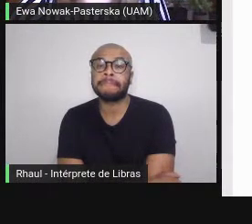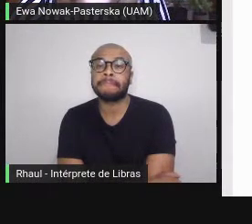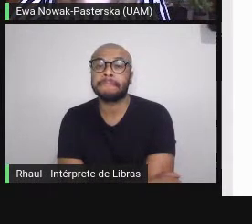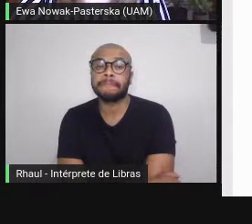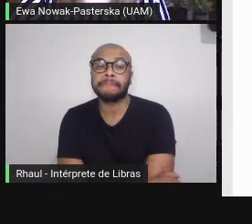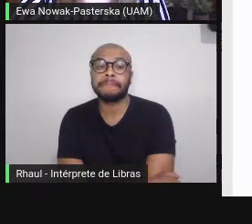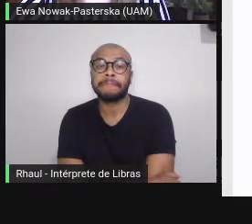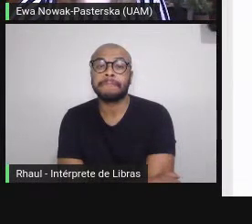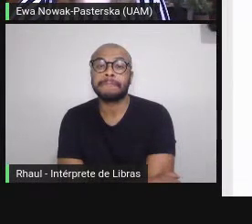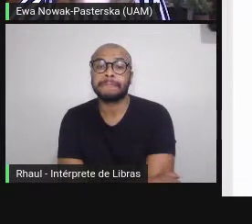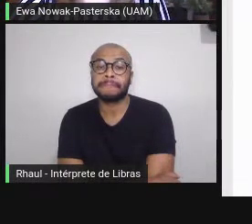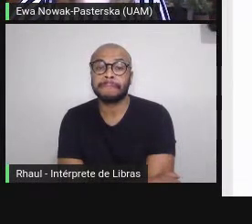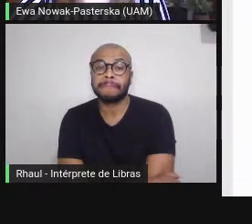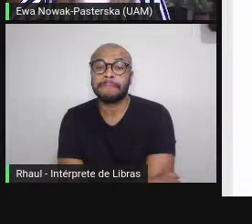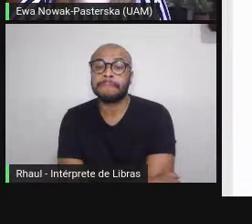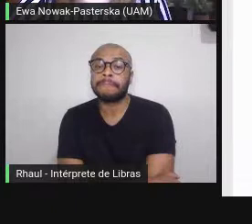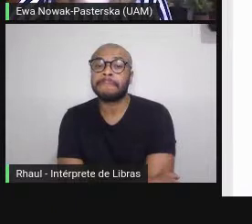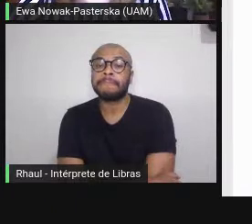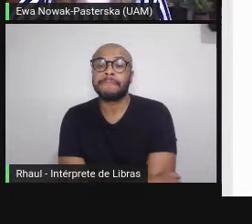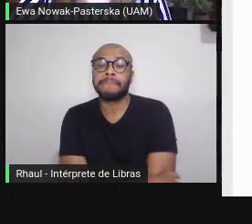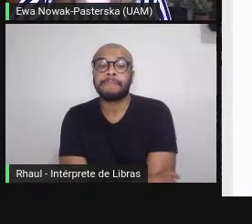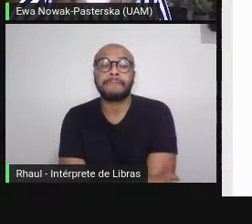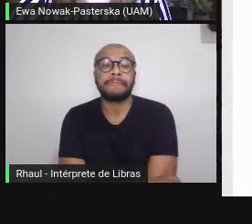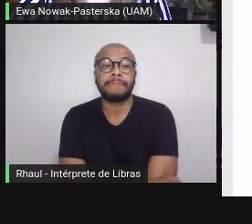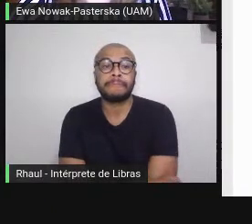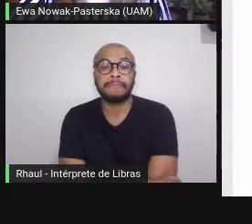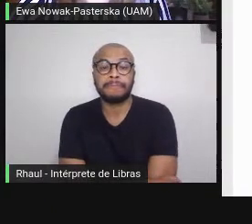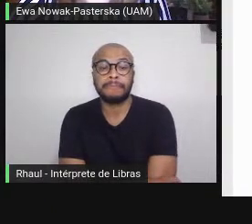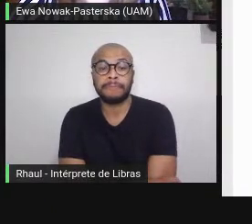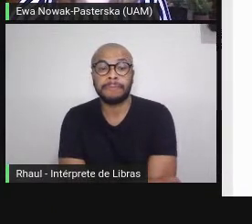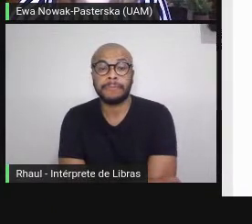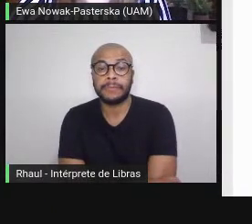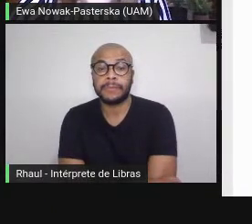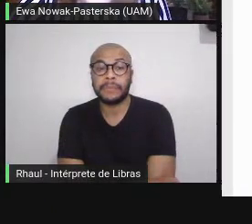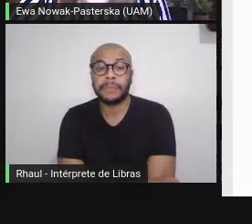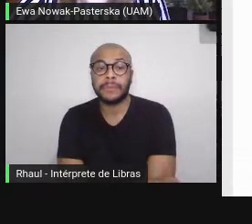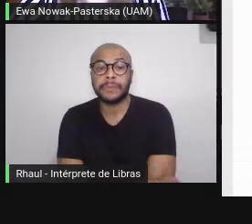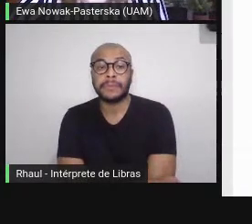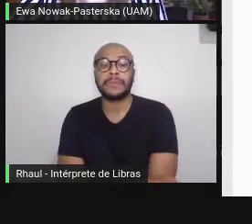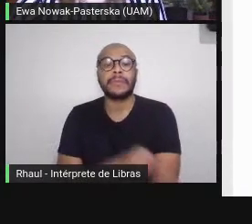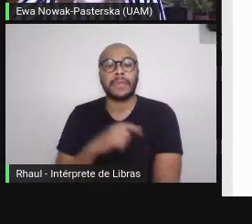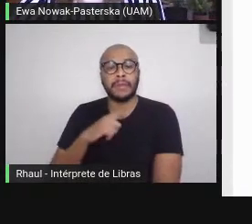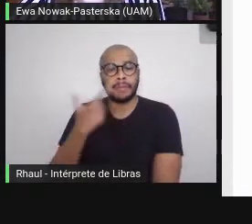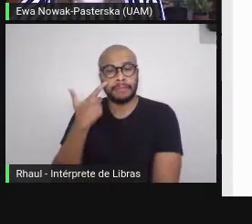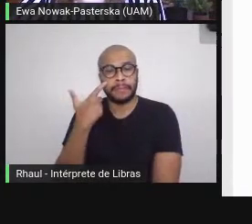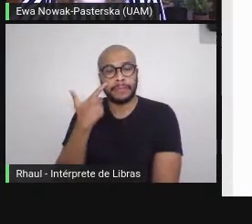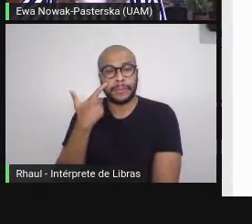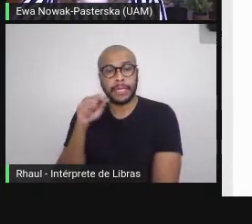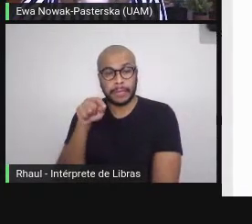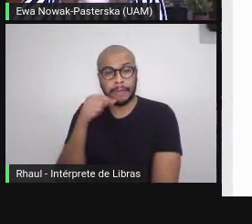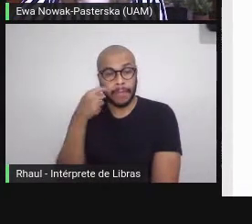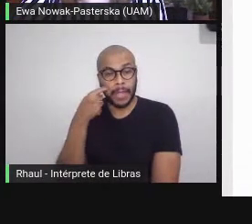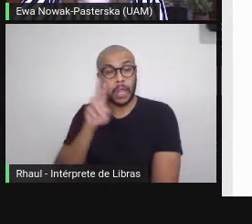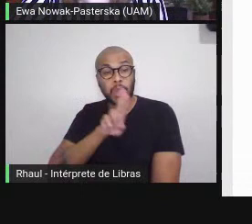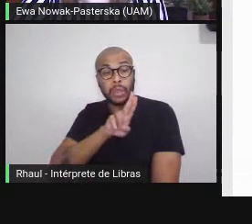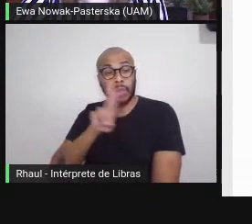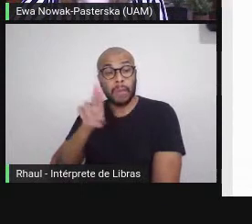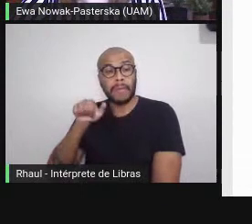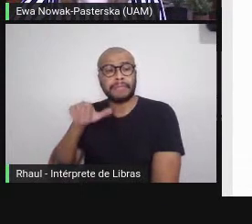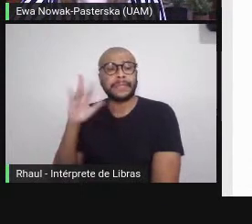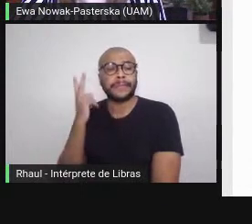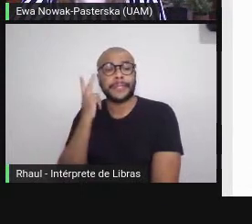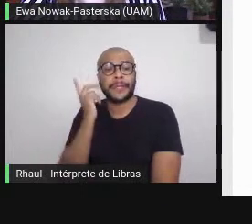internecie, klikając na ten link. No i aqui tem uma lista dos nomes mais